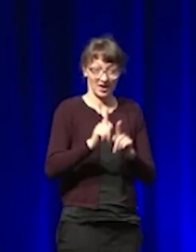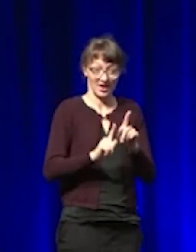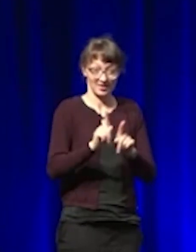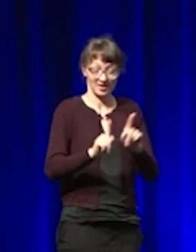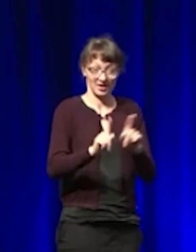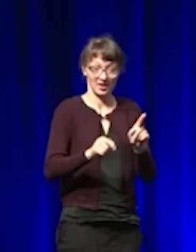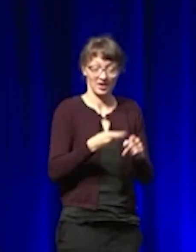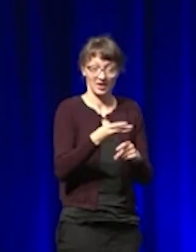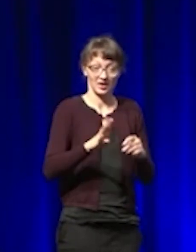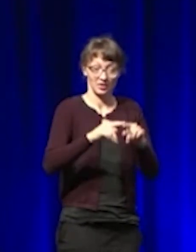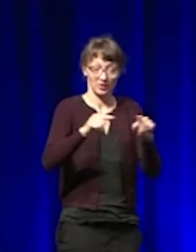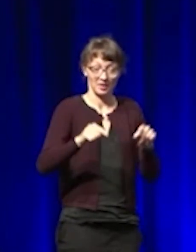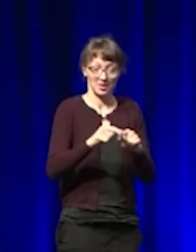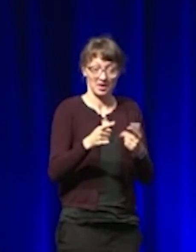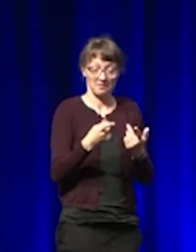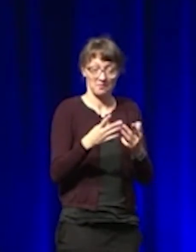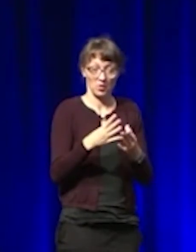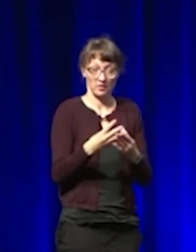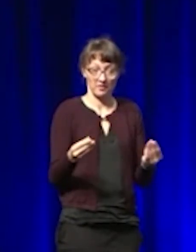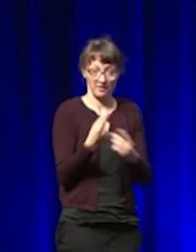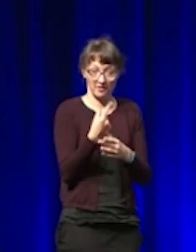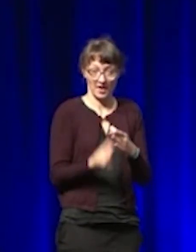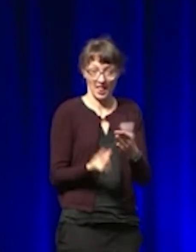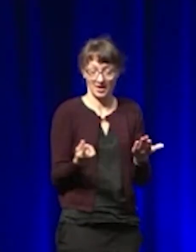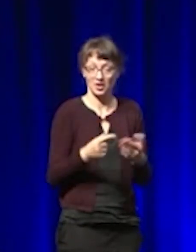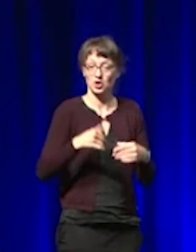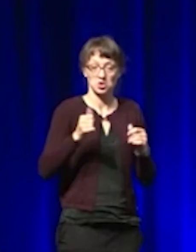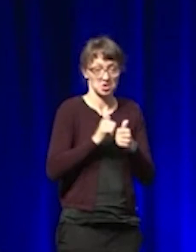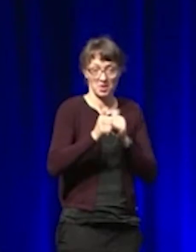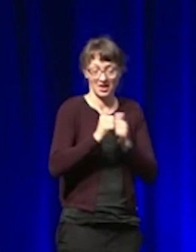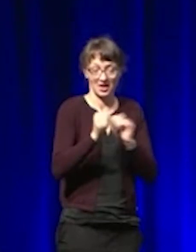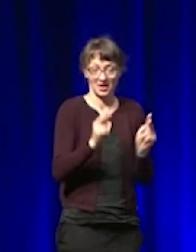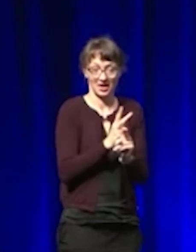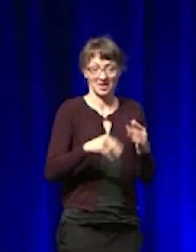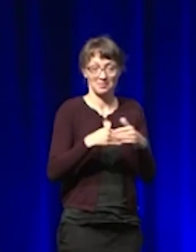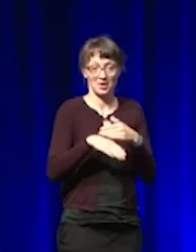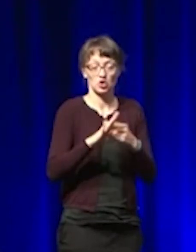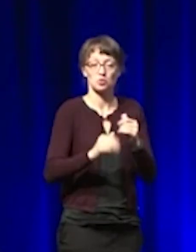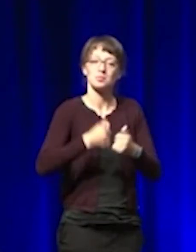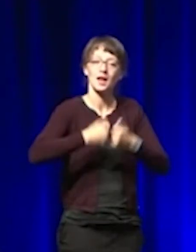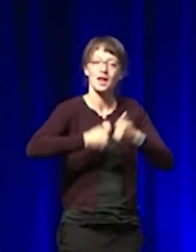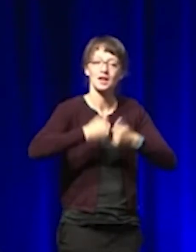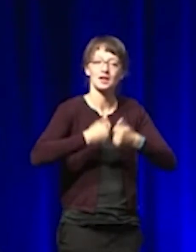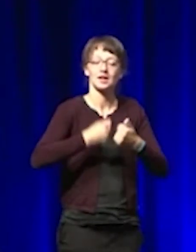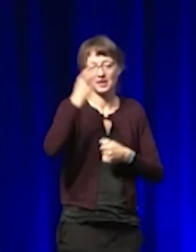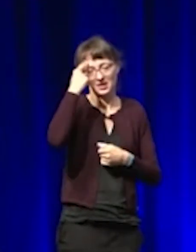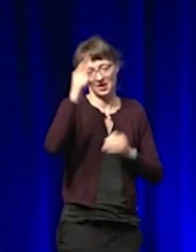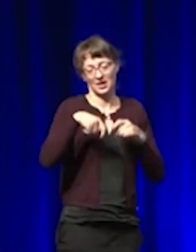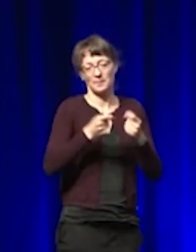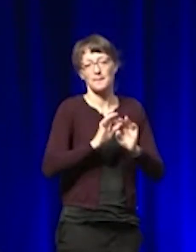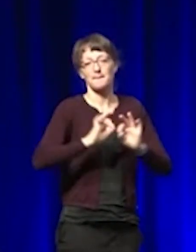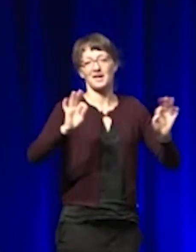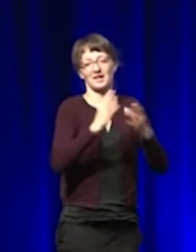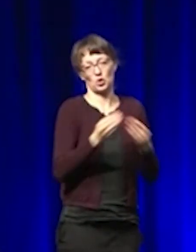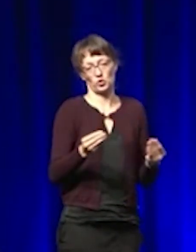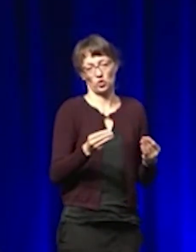und Sportlerinnen da eigentlich nicht mehr spielen können. Ich glaube, da gäbe es eine bessere Lösung, nämlich indem die Stadt das Grundstück oder zumindest ein Teil davon